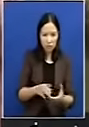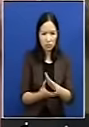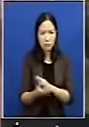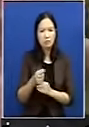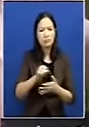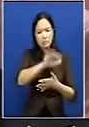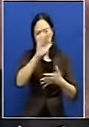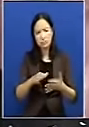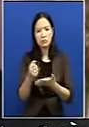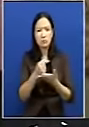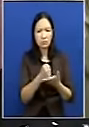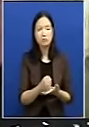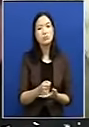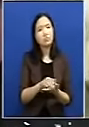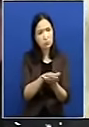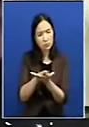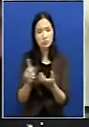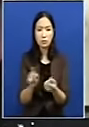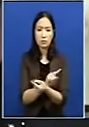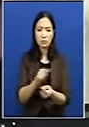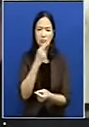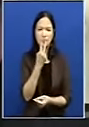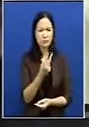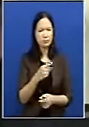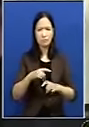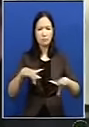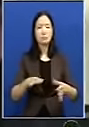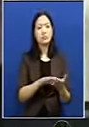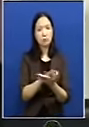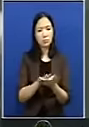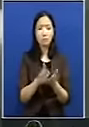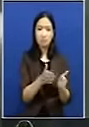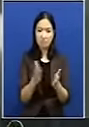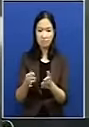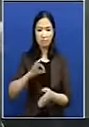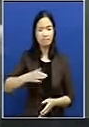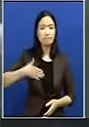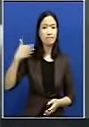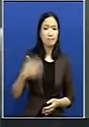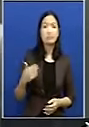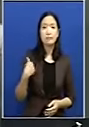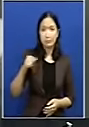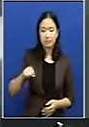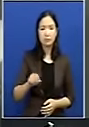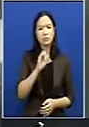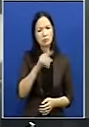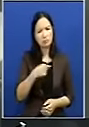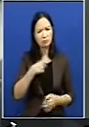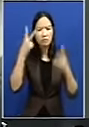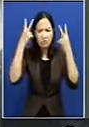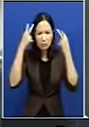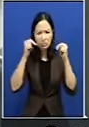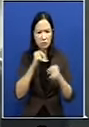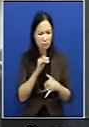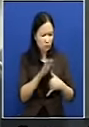พี่เป็นน้องกันขอโทษสังคมด้วยถ้าเห็นว่ามันไม่เหมาะสมทำให้หลายฝ่ายไม่สบายใจยืนยันนายกไม่เ